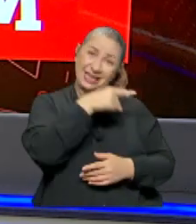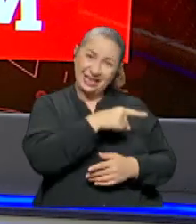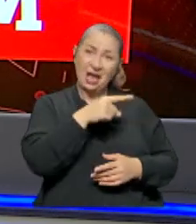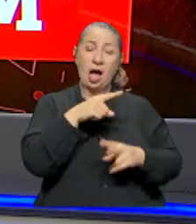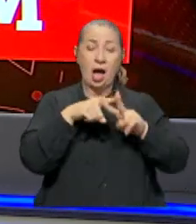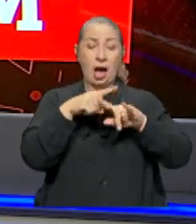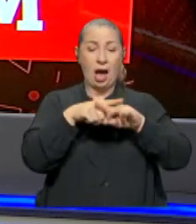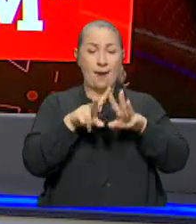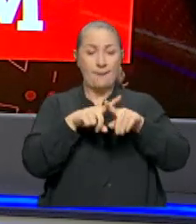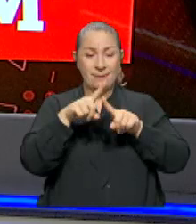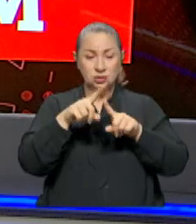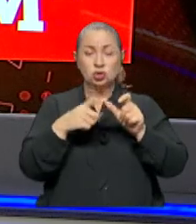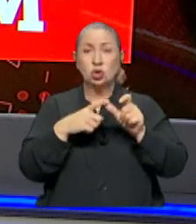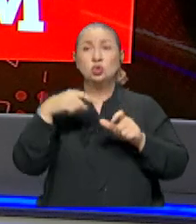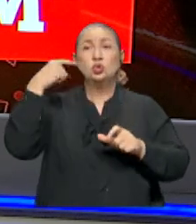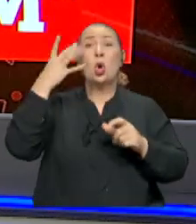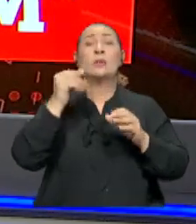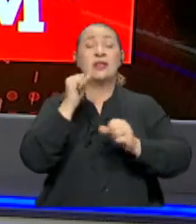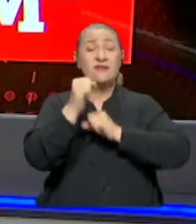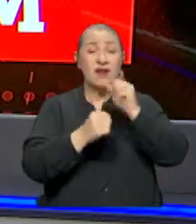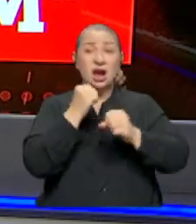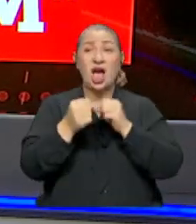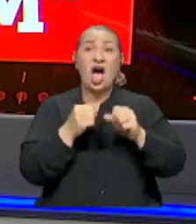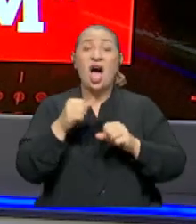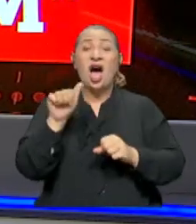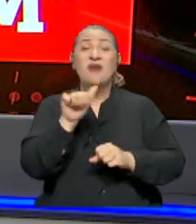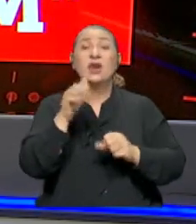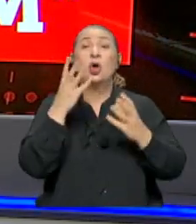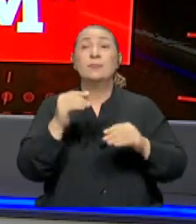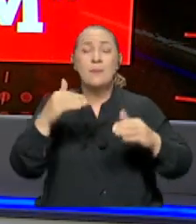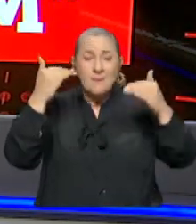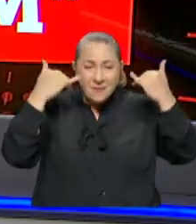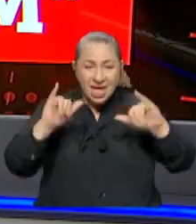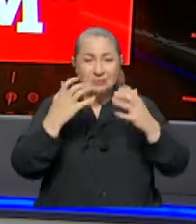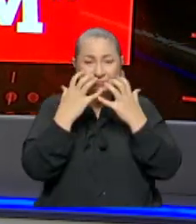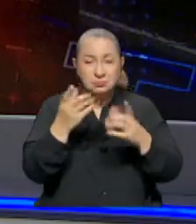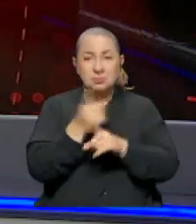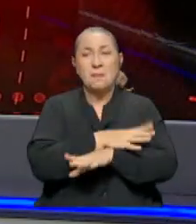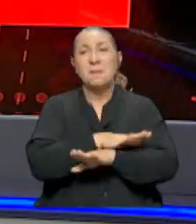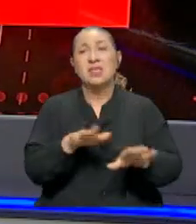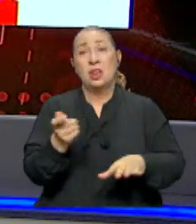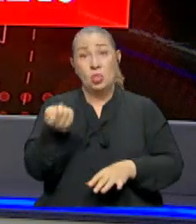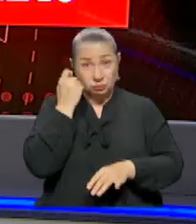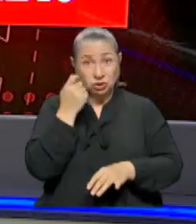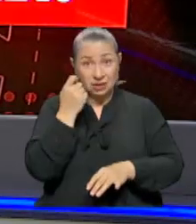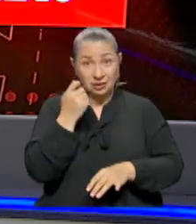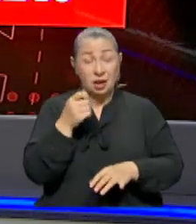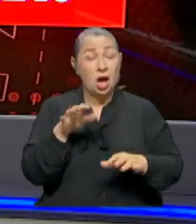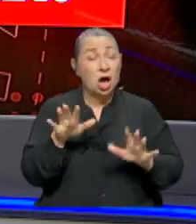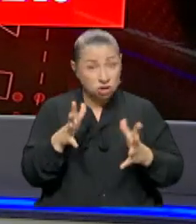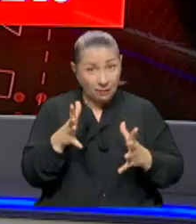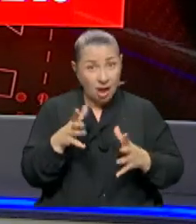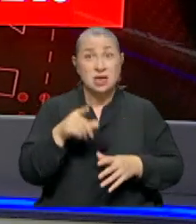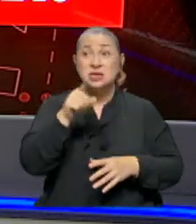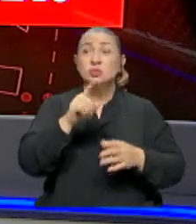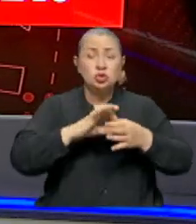isim Ahmet Sorgun Suriyeliler olmazsa Sanayi Afganlar olmazsa hayvancılık bitter demişti Acaba